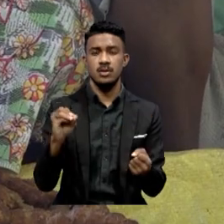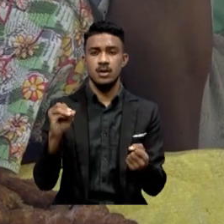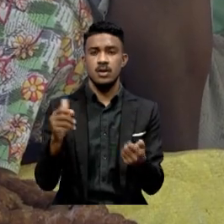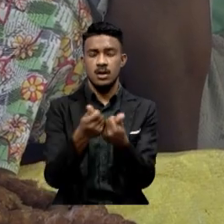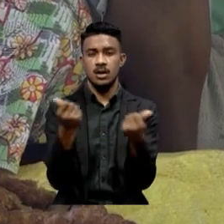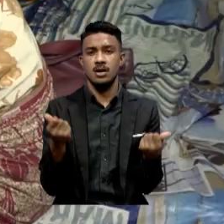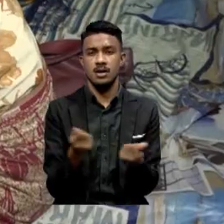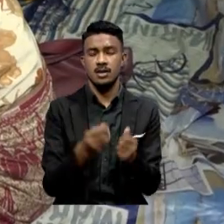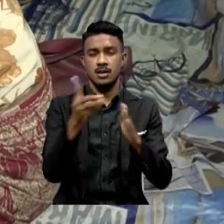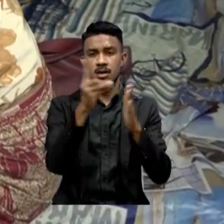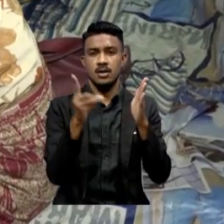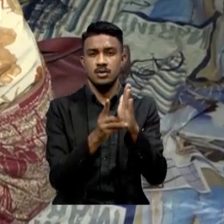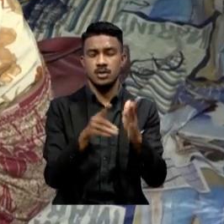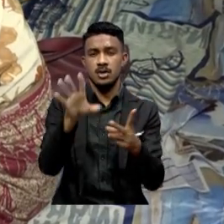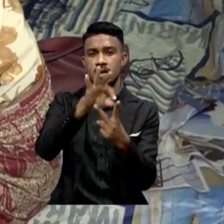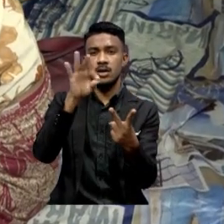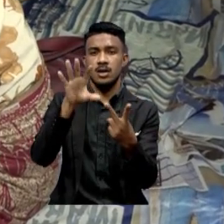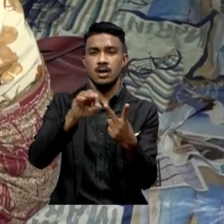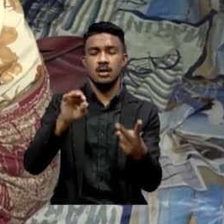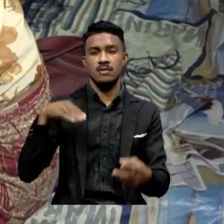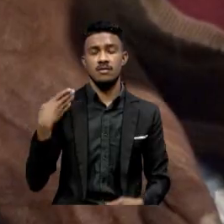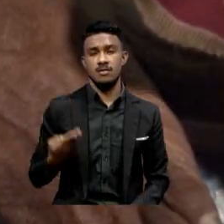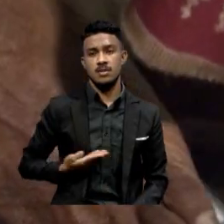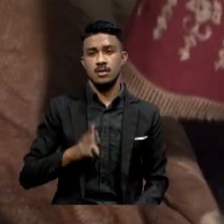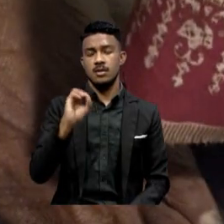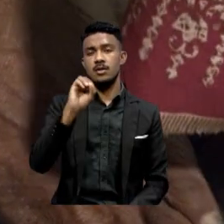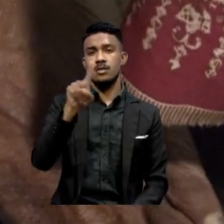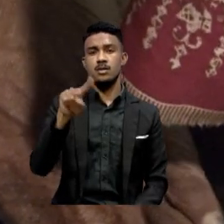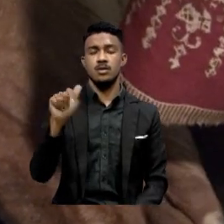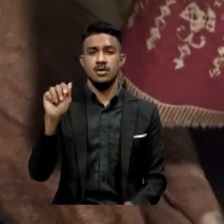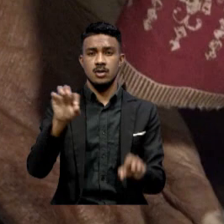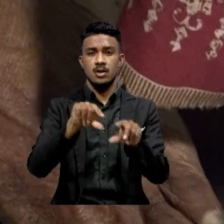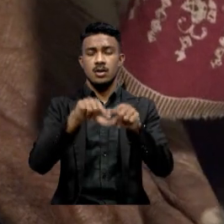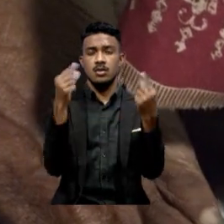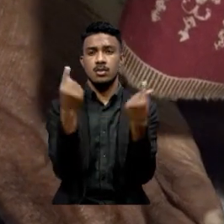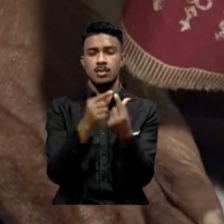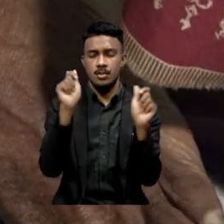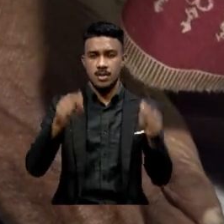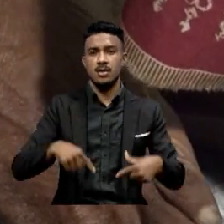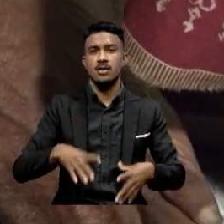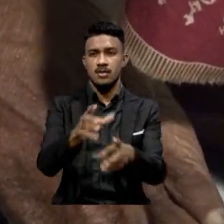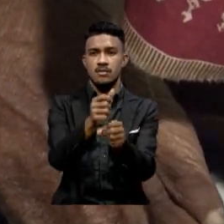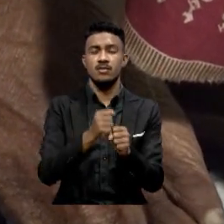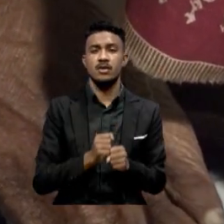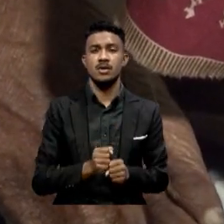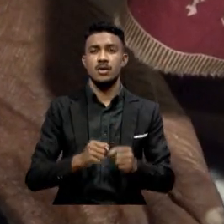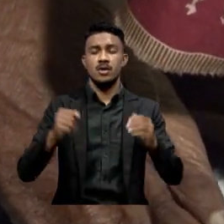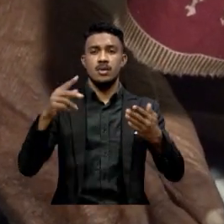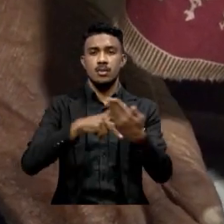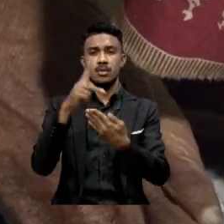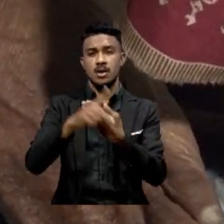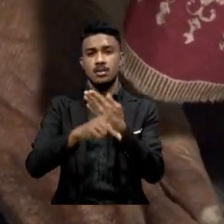recolha ona familia senhora Rosa incluindo ia grupo familia Siranebe bele beneficia husi programa uma bagbit